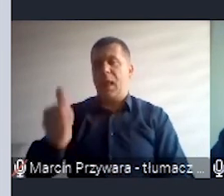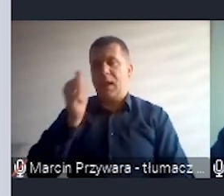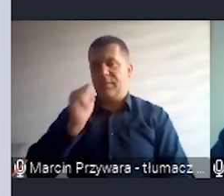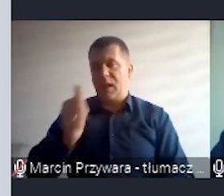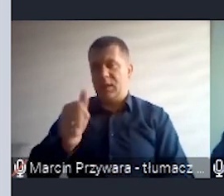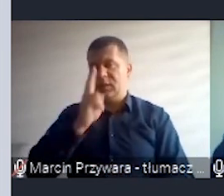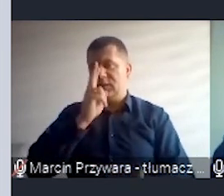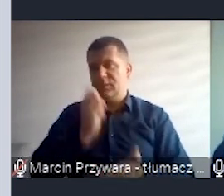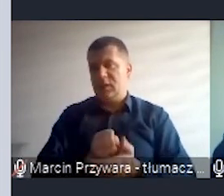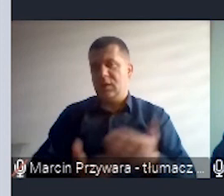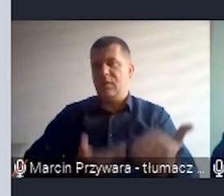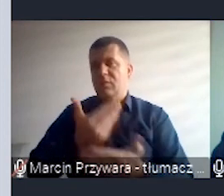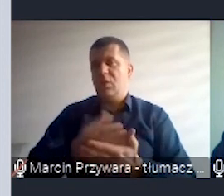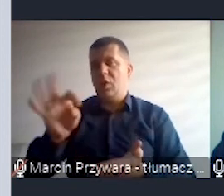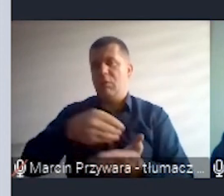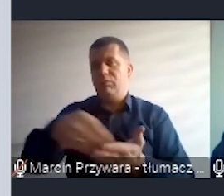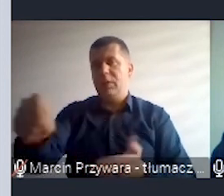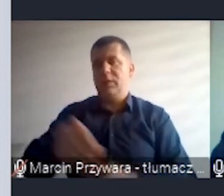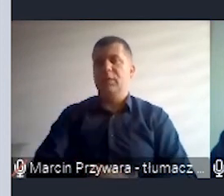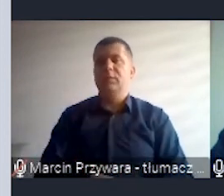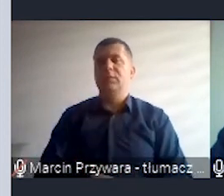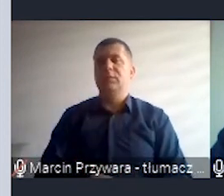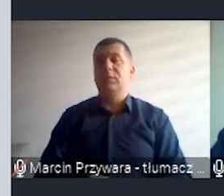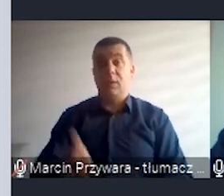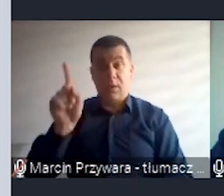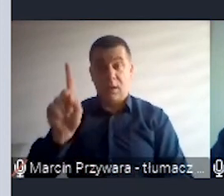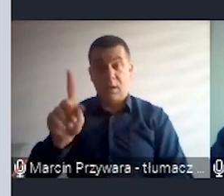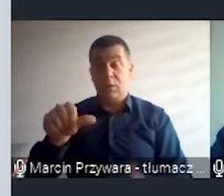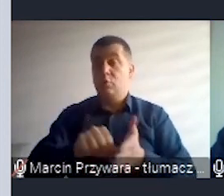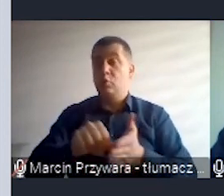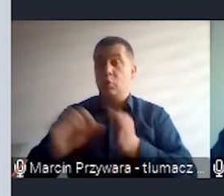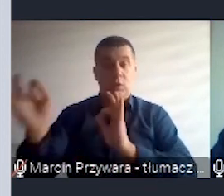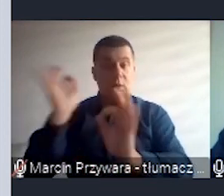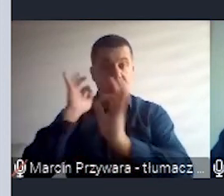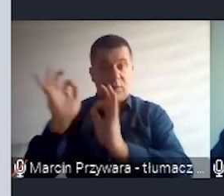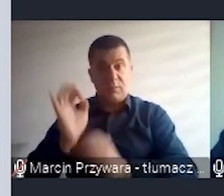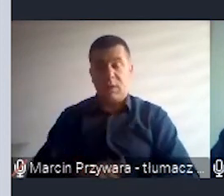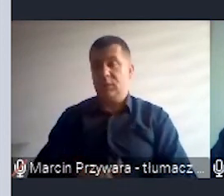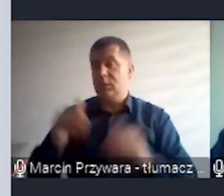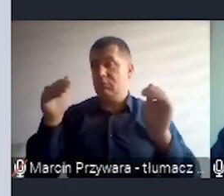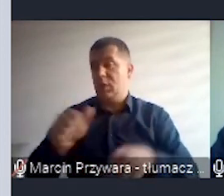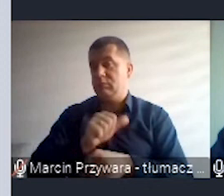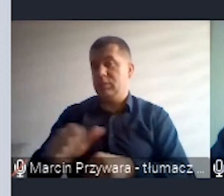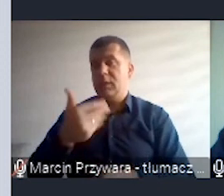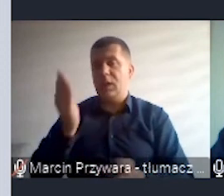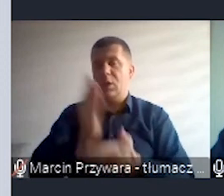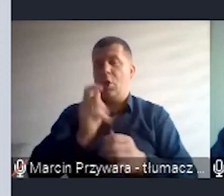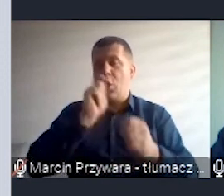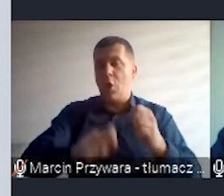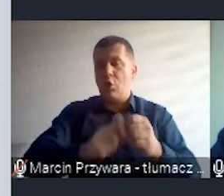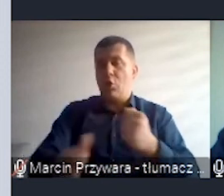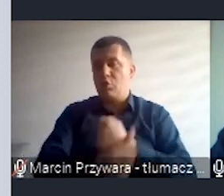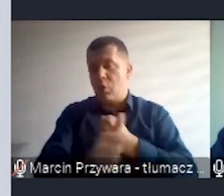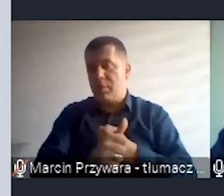niekwalifikowalności stwierdzonych na wnioskach o płatność, ale źródłem informacji mogą być nie tylko kontrole dokumentów